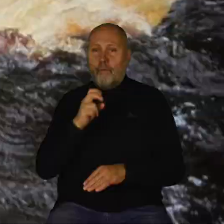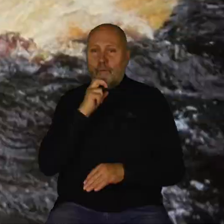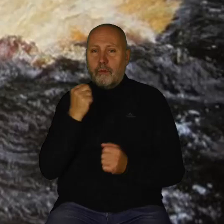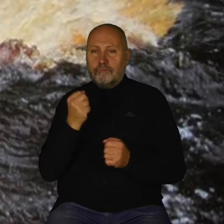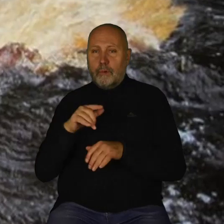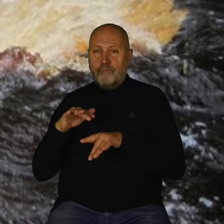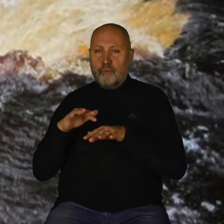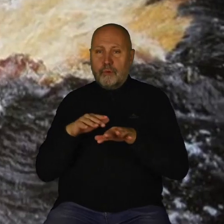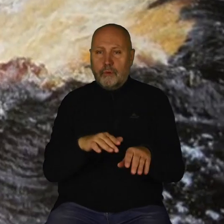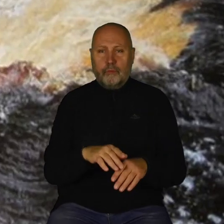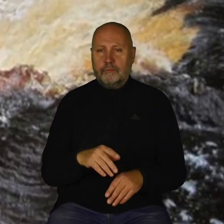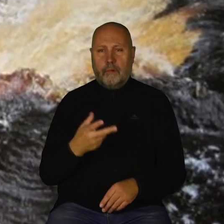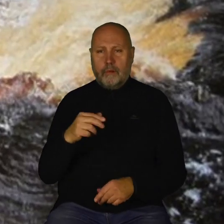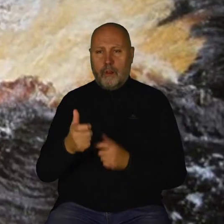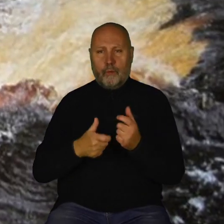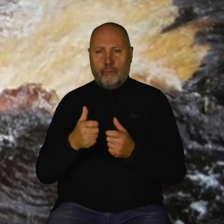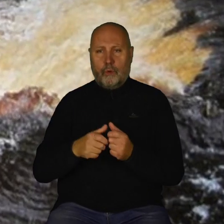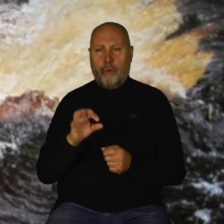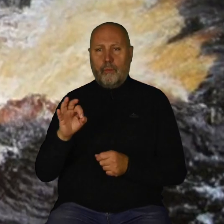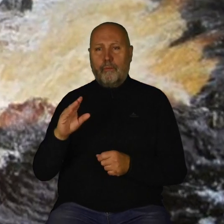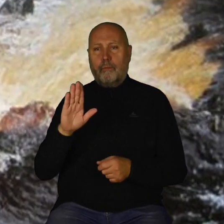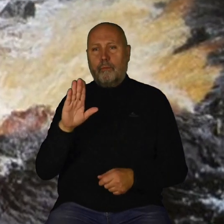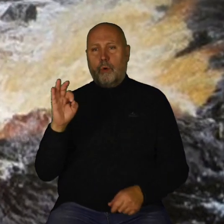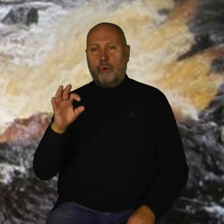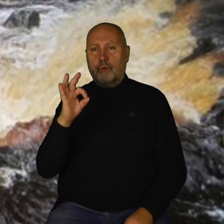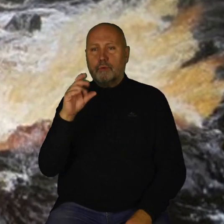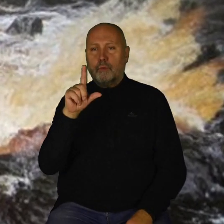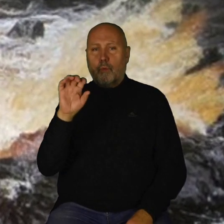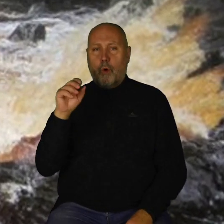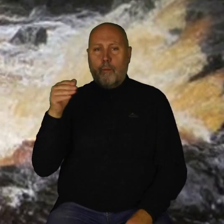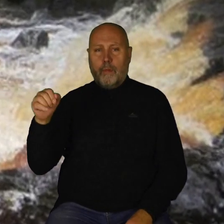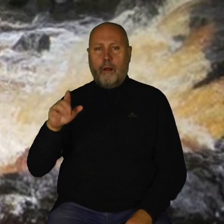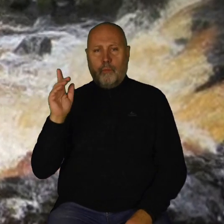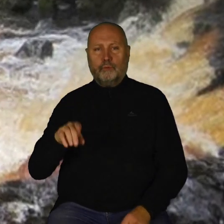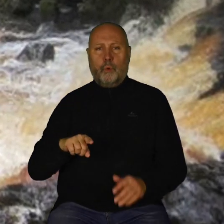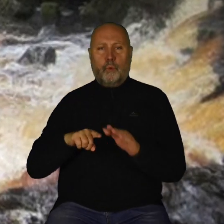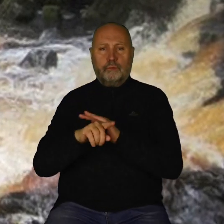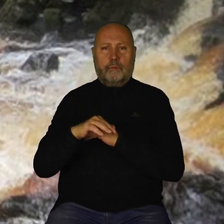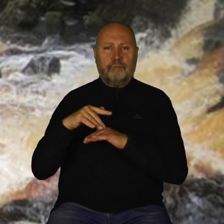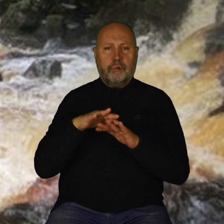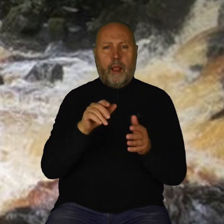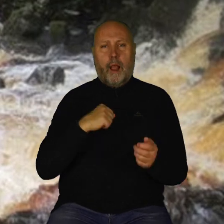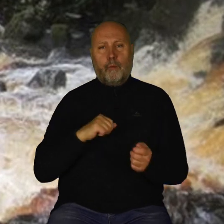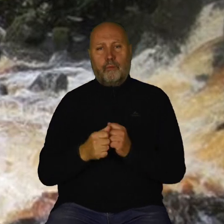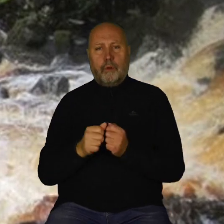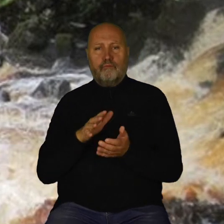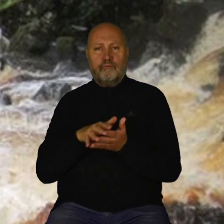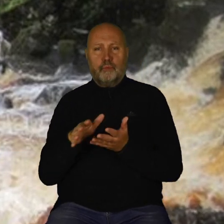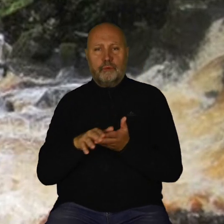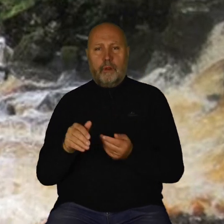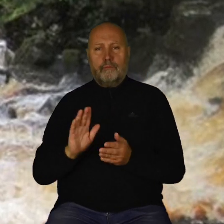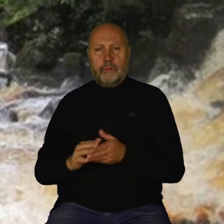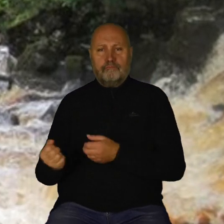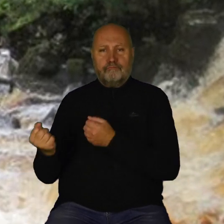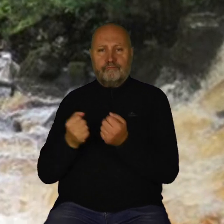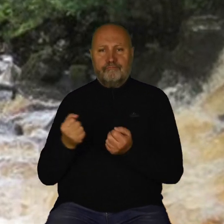bystro płynących ponieważ słoma odpływał lub była zanieczyszcz przez nanoszony